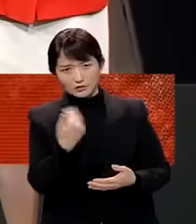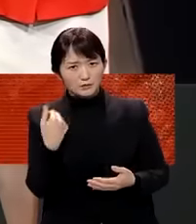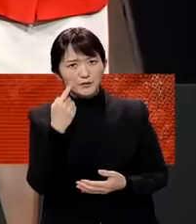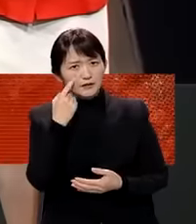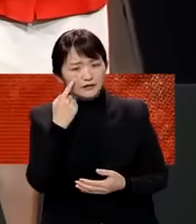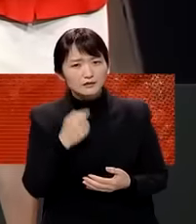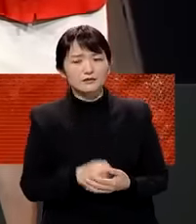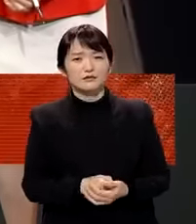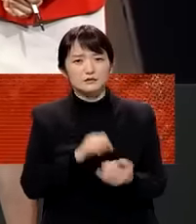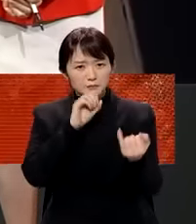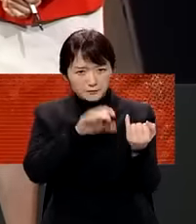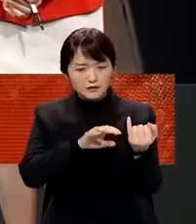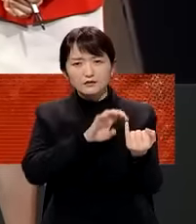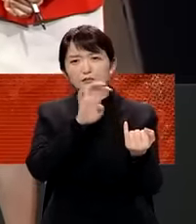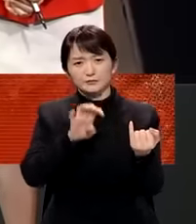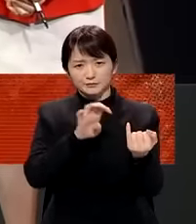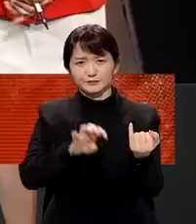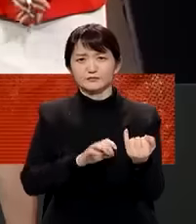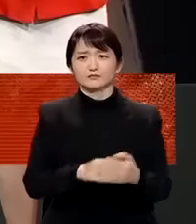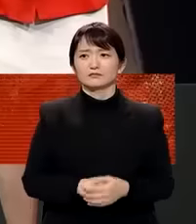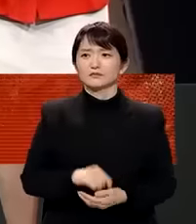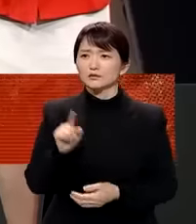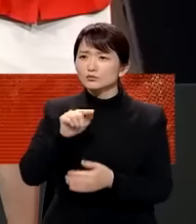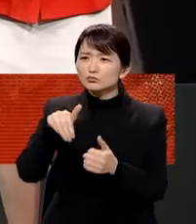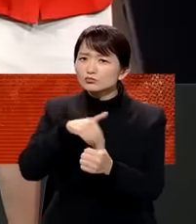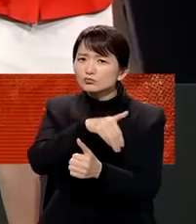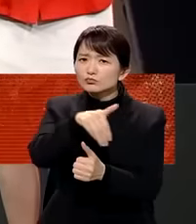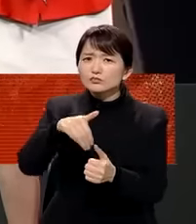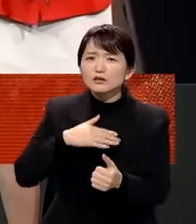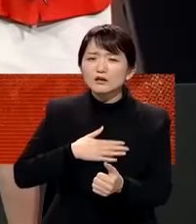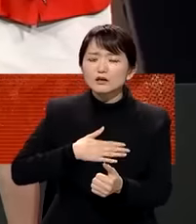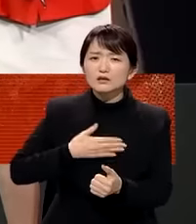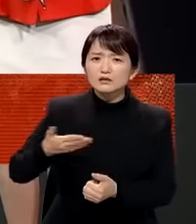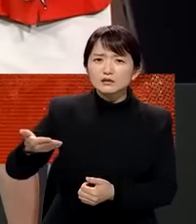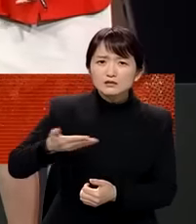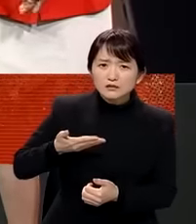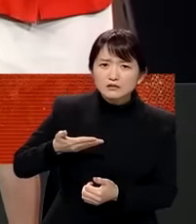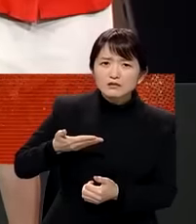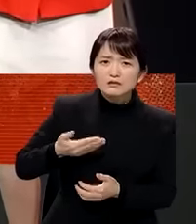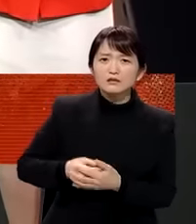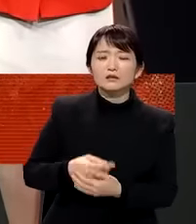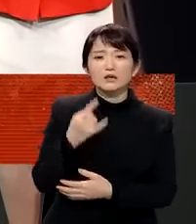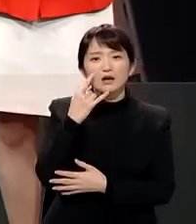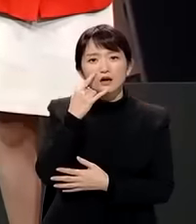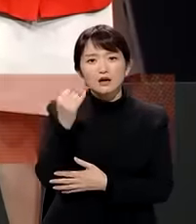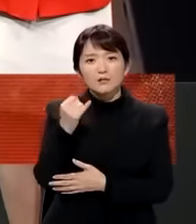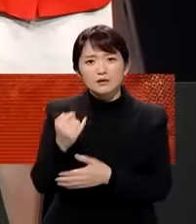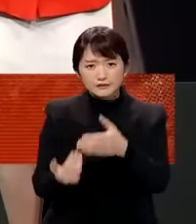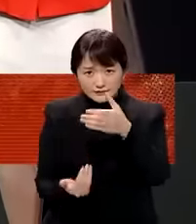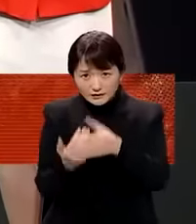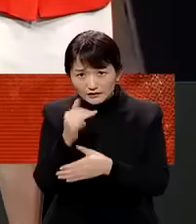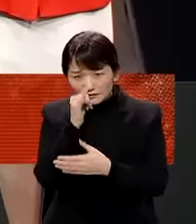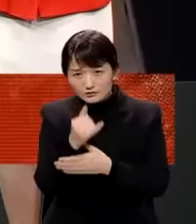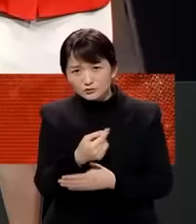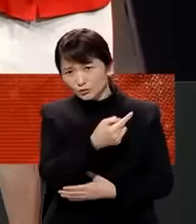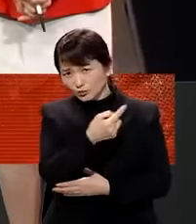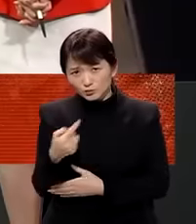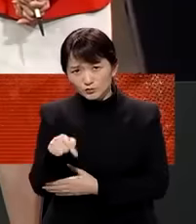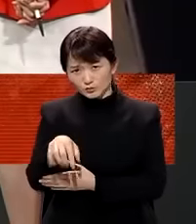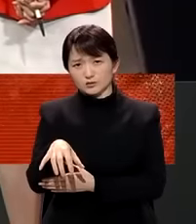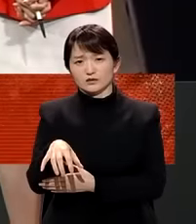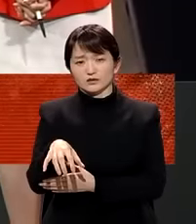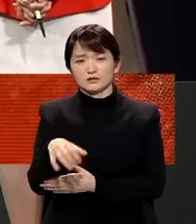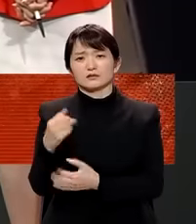같다라는 얘기만 반복합니다 무슨 상황인지 좀 알려달라 애원이 어머니가 사고를 당했다 일단 오면 여기서